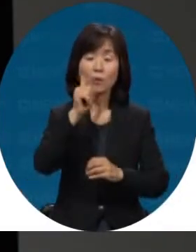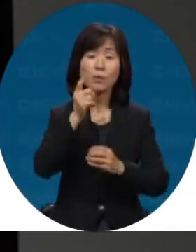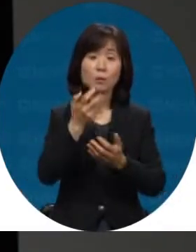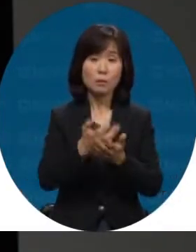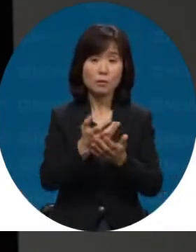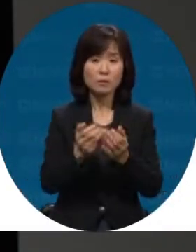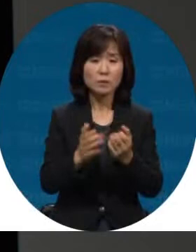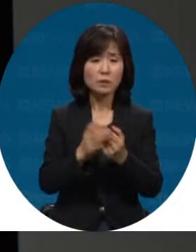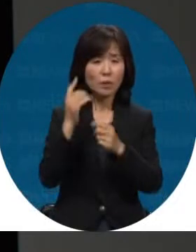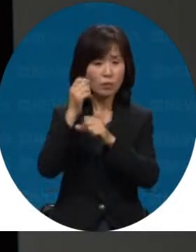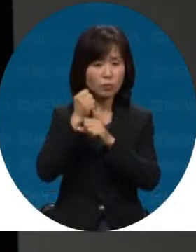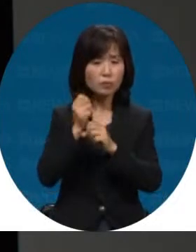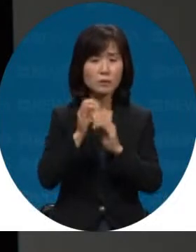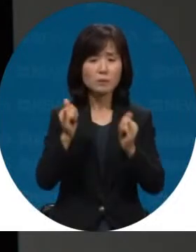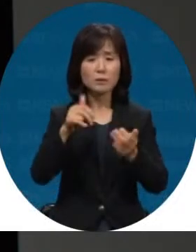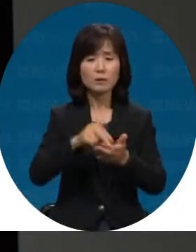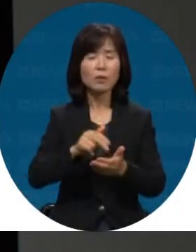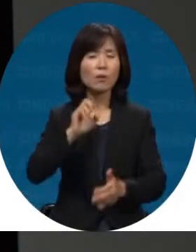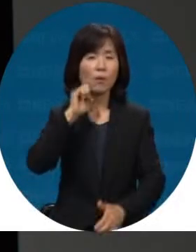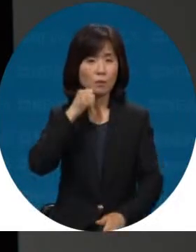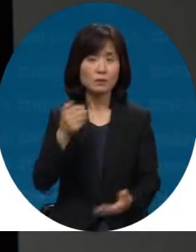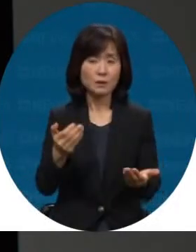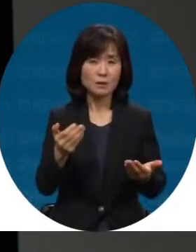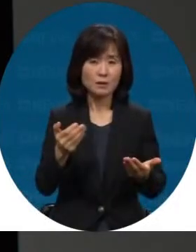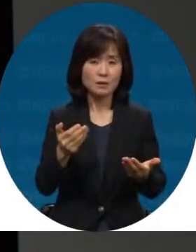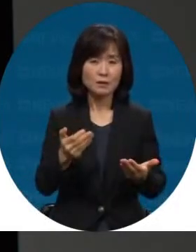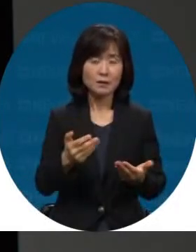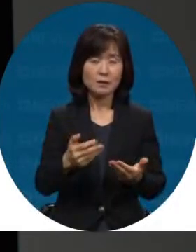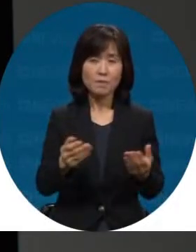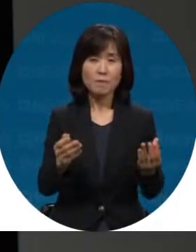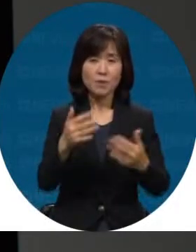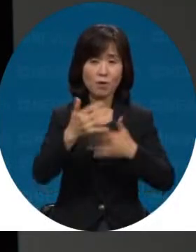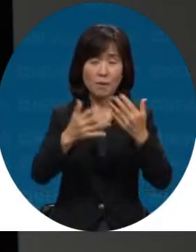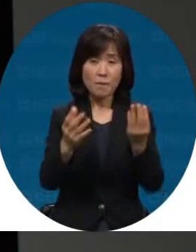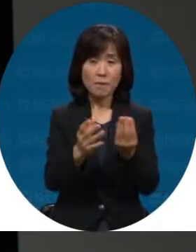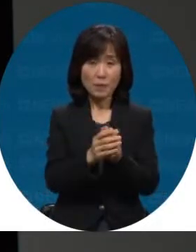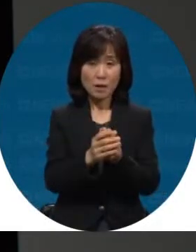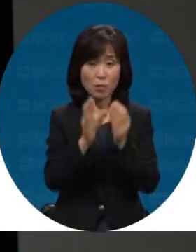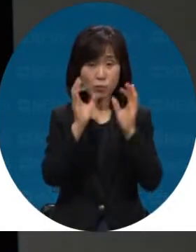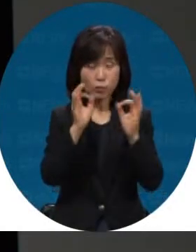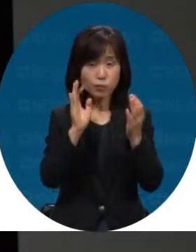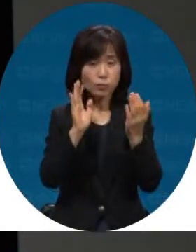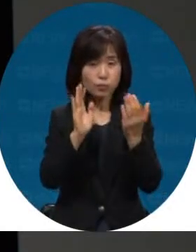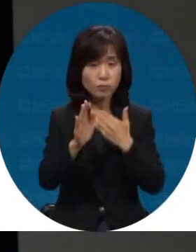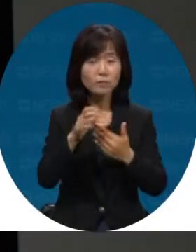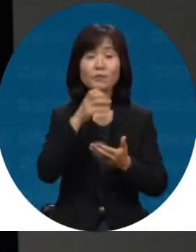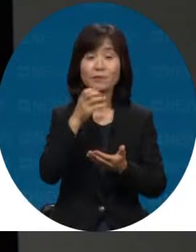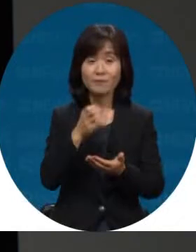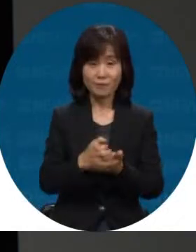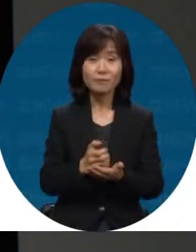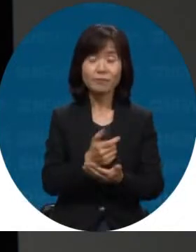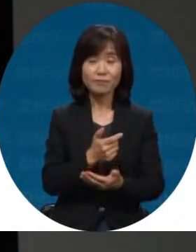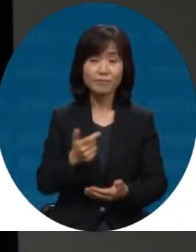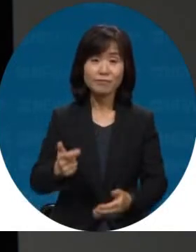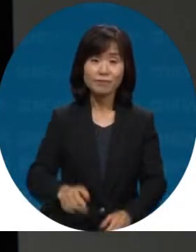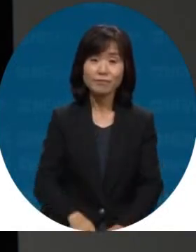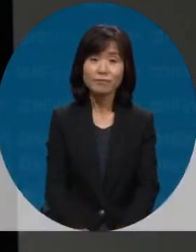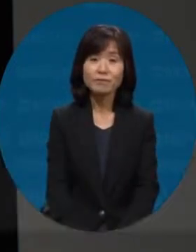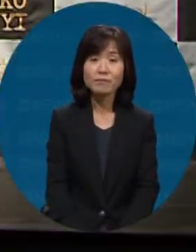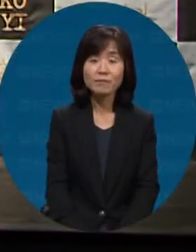굉장히 어려운 작업이거든요. 영화 완성본을 보고 나니 너무나도 감동적이었다고 생각이